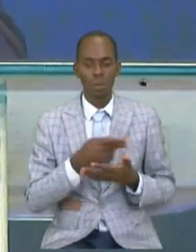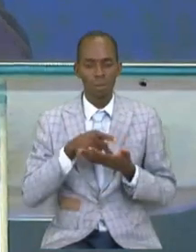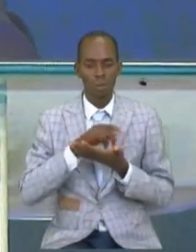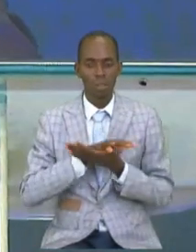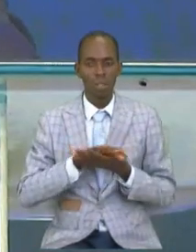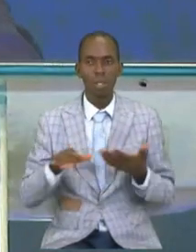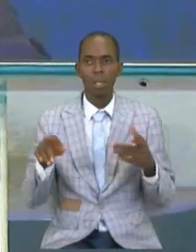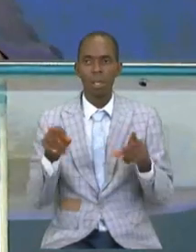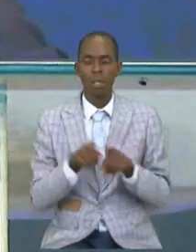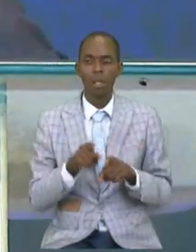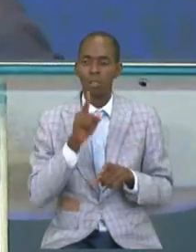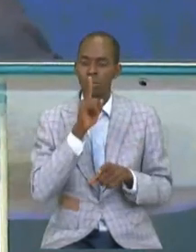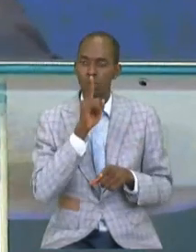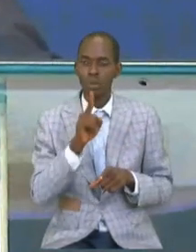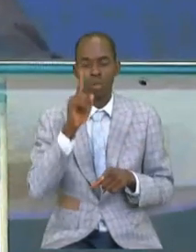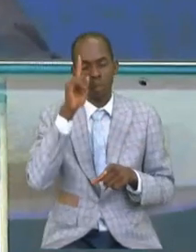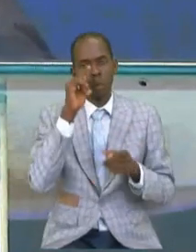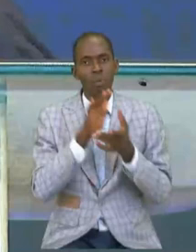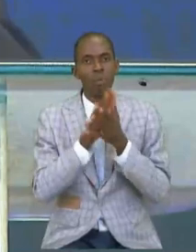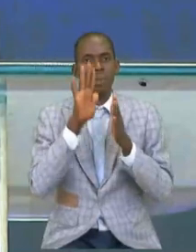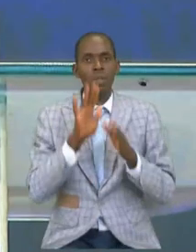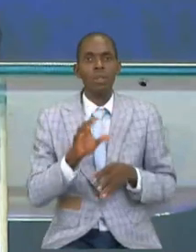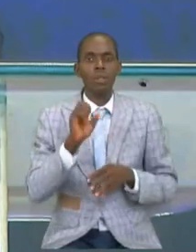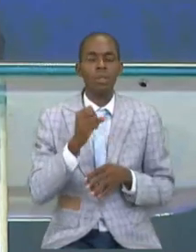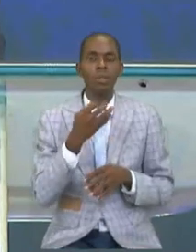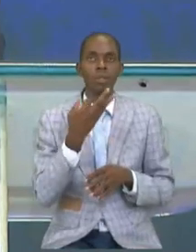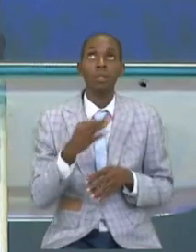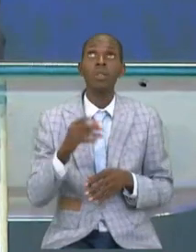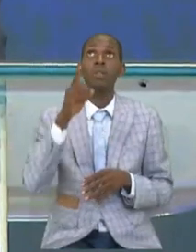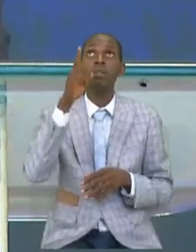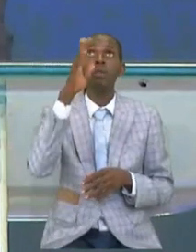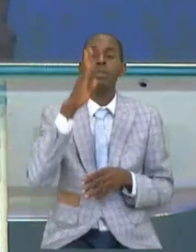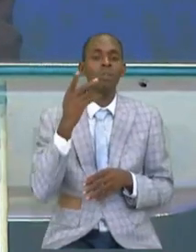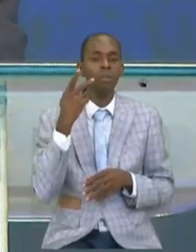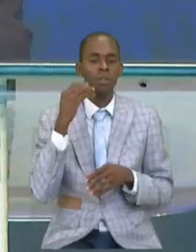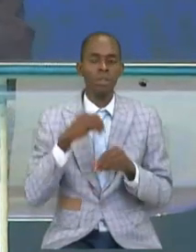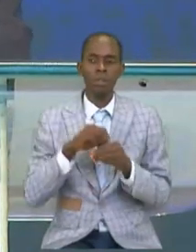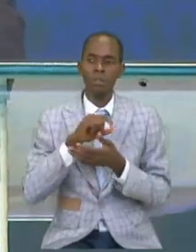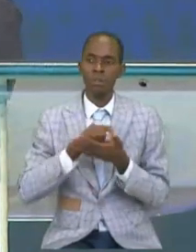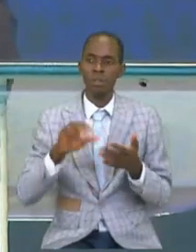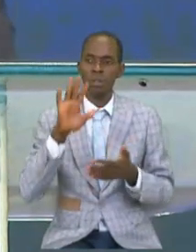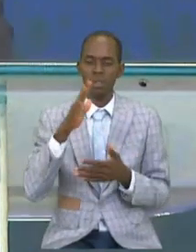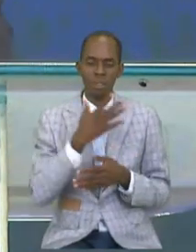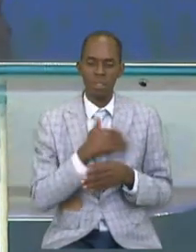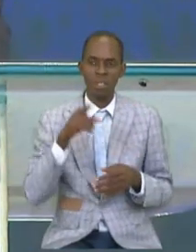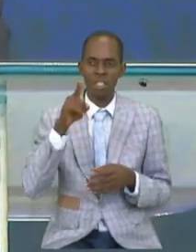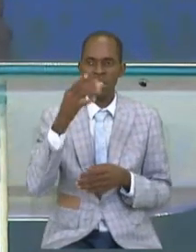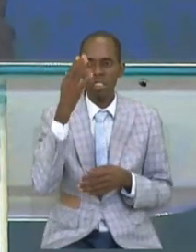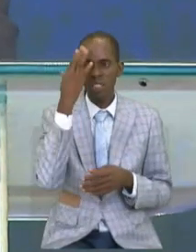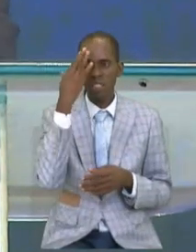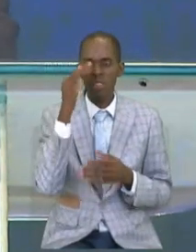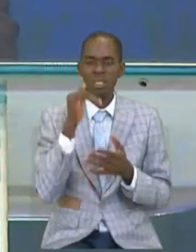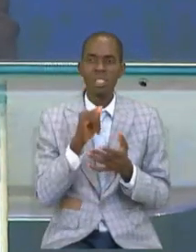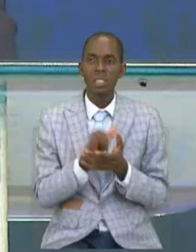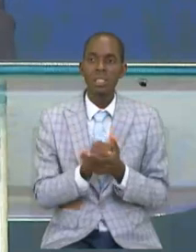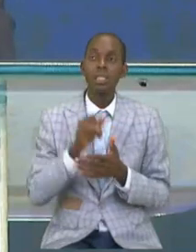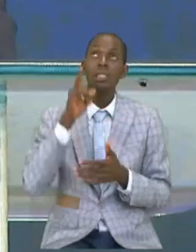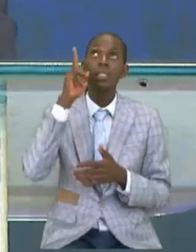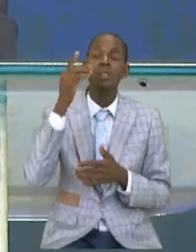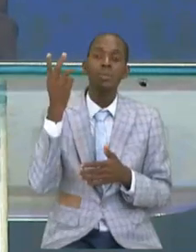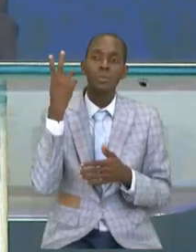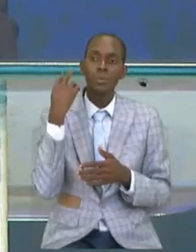Notre pureté en tant que de vrais saints de Dieu. Verset 5. Or, vous le